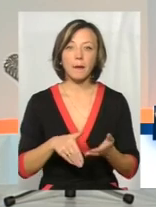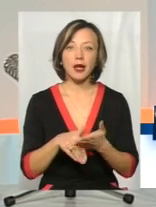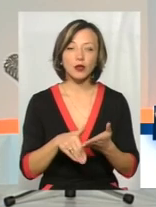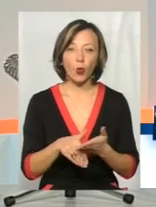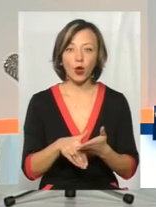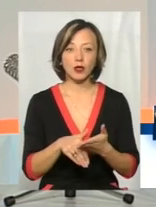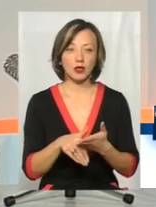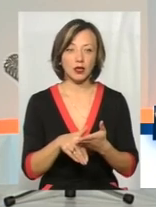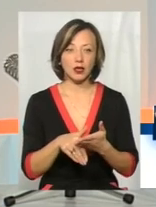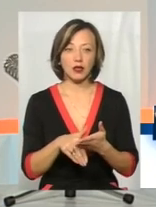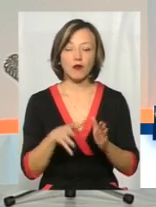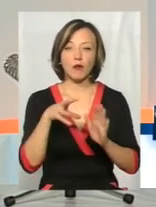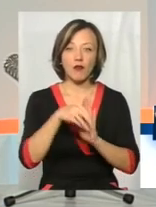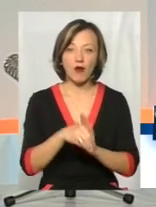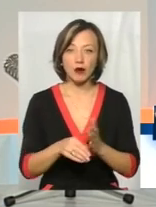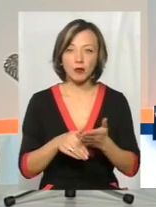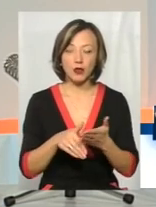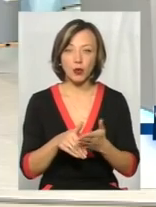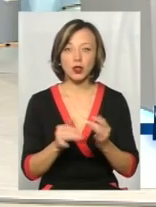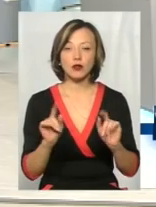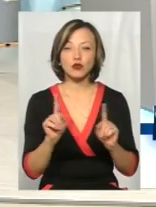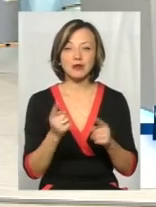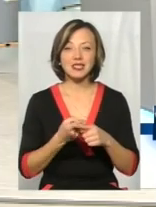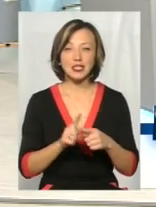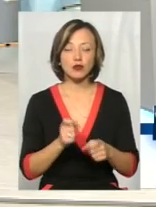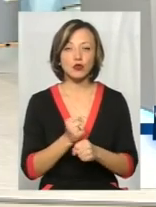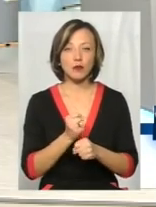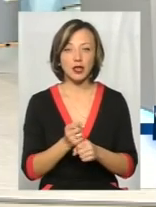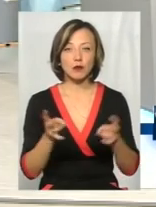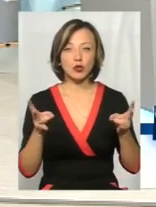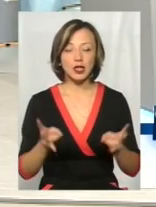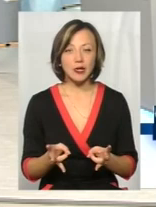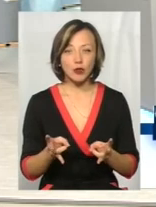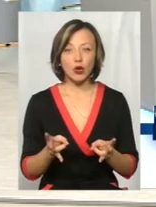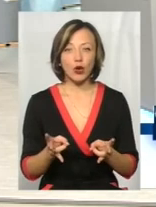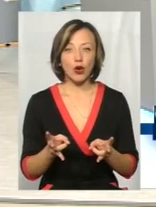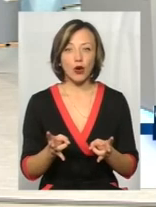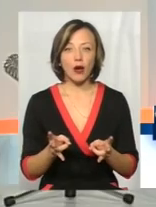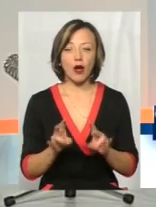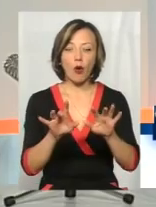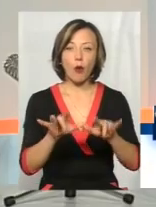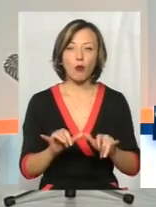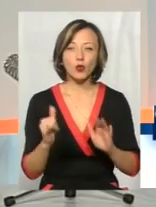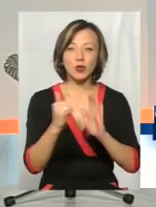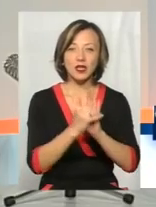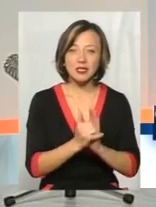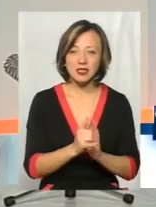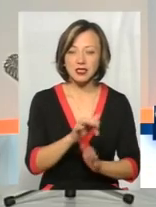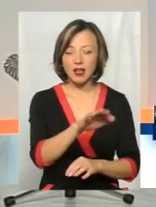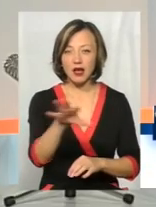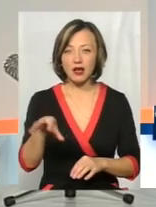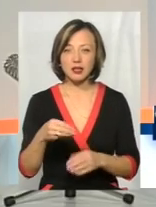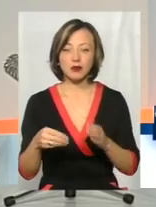методики, впроваджуються методики. Для того, щоб це зробити, потрібна комп'ютеризація, потрібно